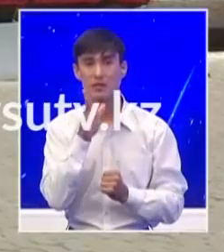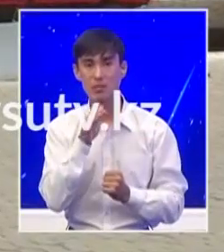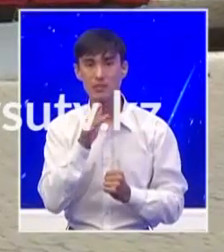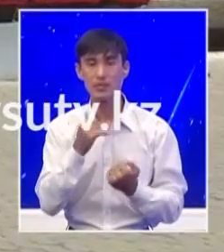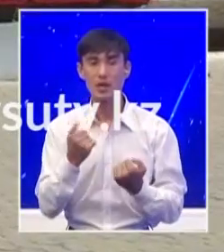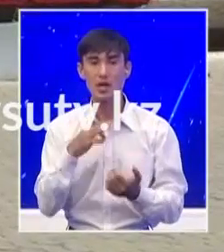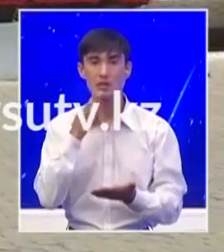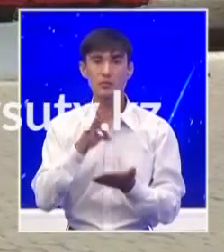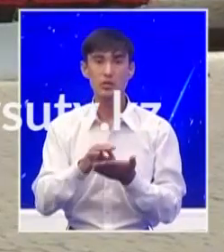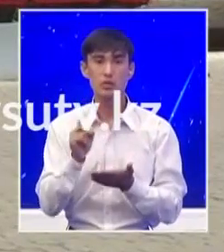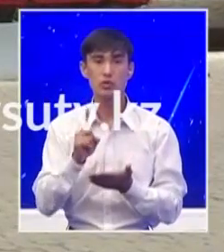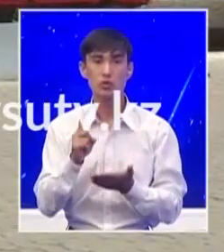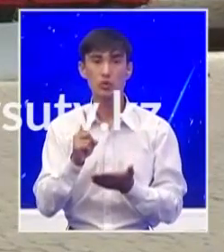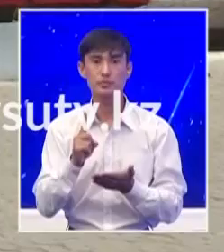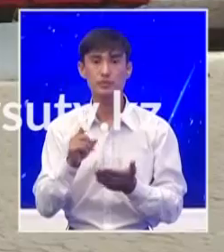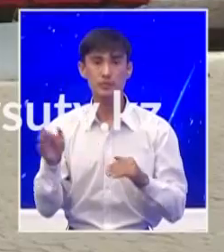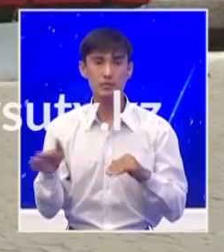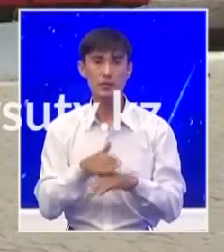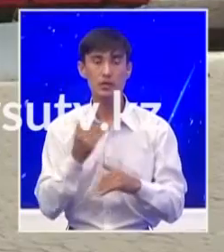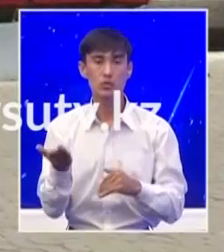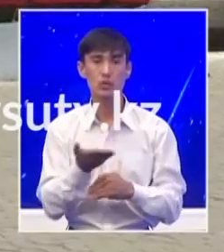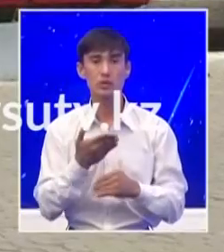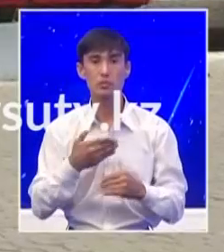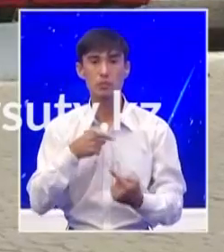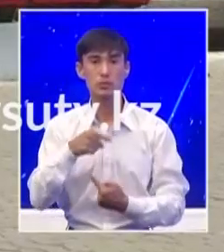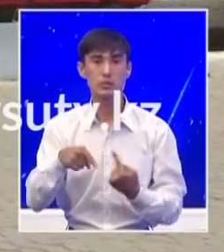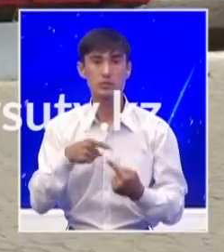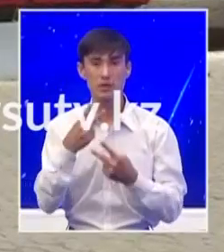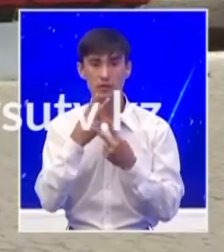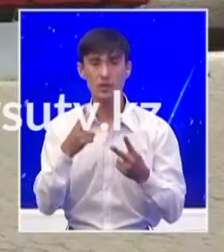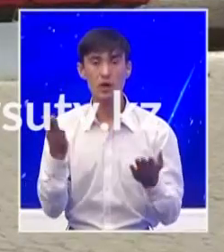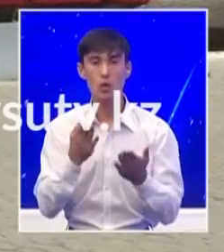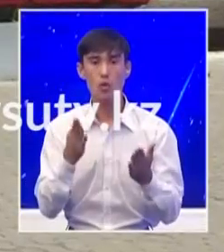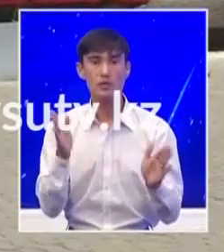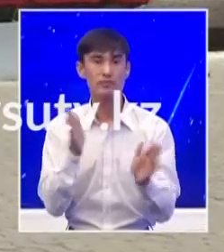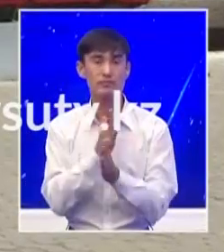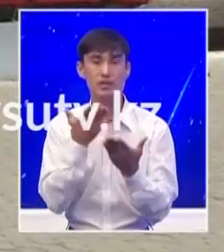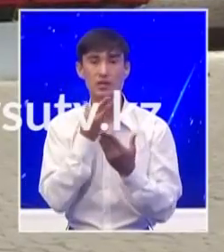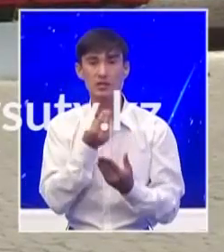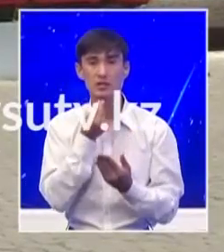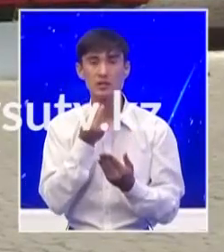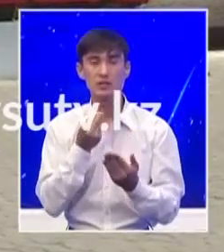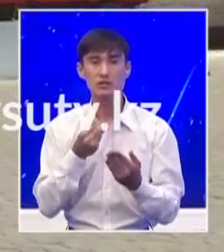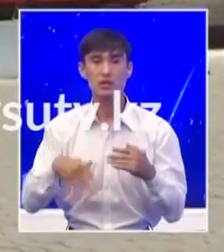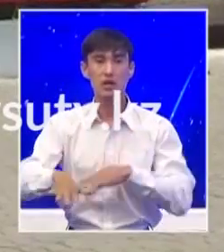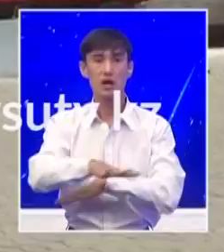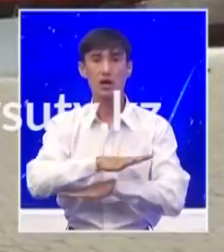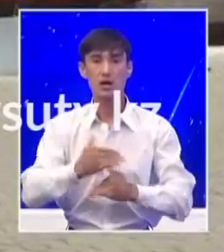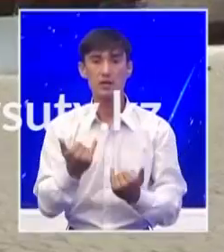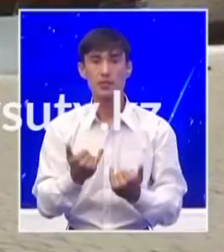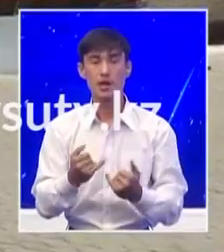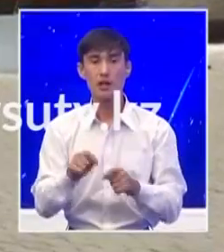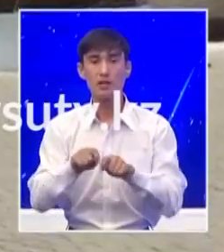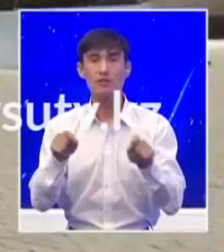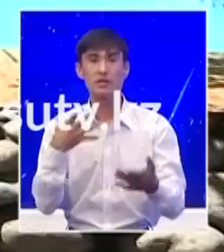надо отметить о том, что молодцы у нас вот предприниматели, они видят, какой живописный край, и тем не менее, они еще открывают еще